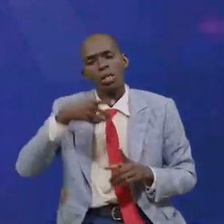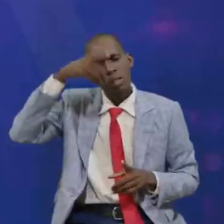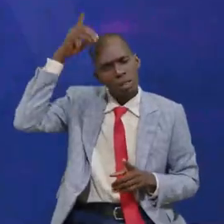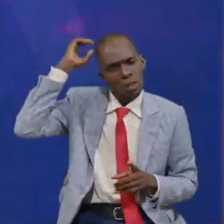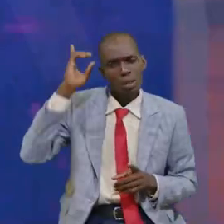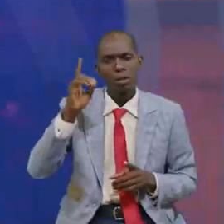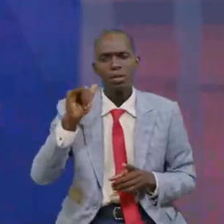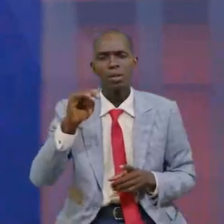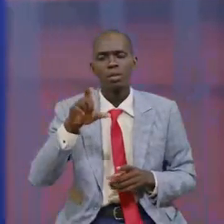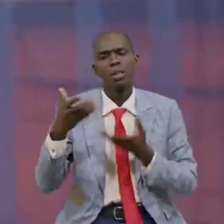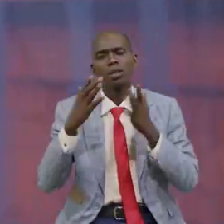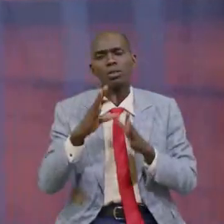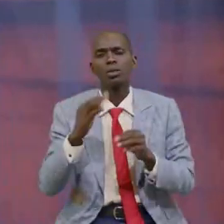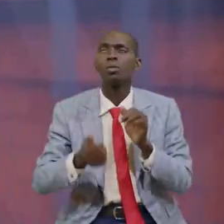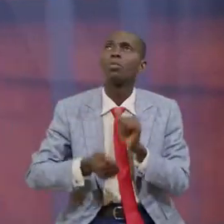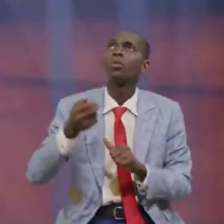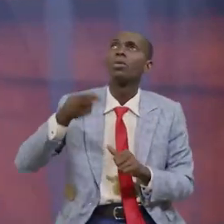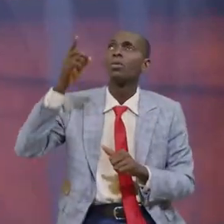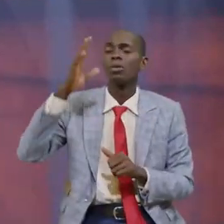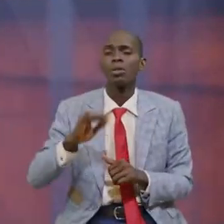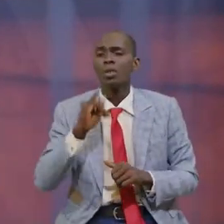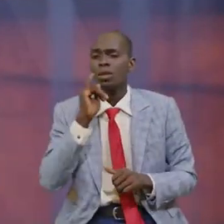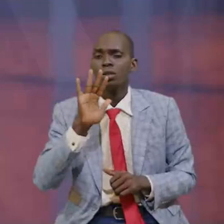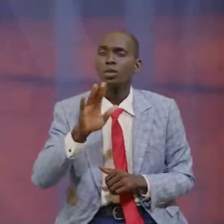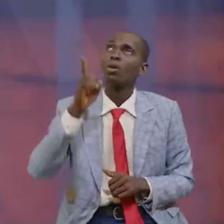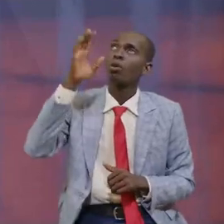que tu sers, a-t-il pu te délivrer?